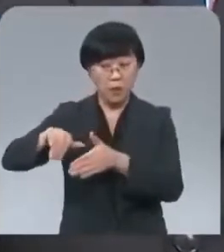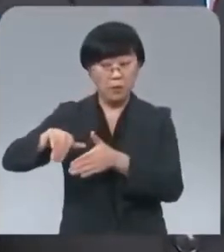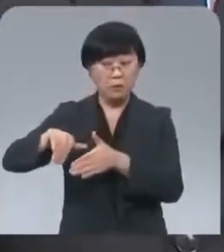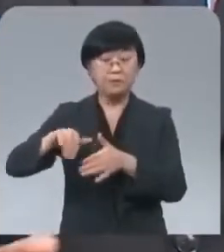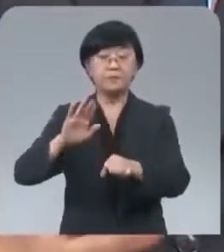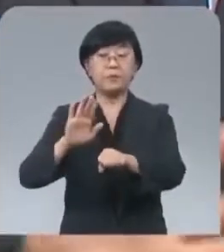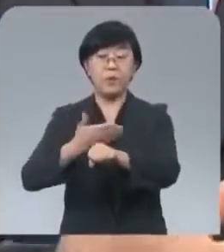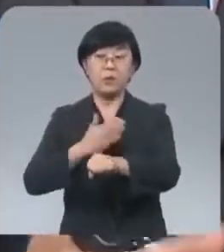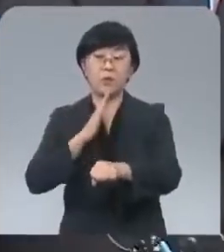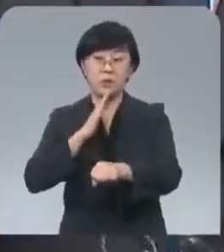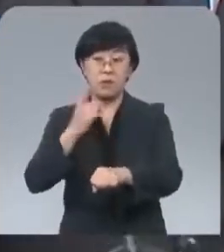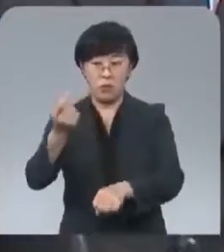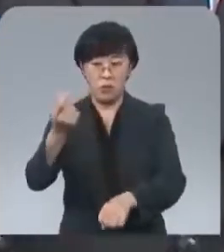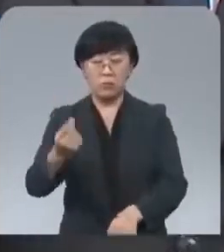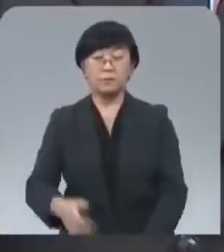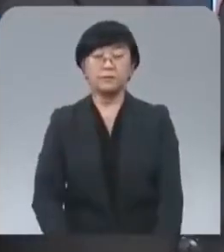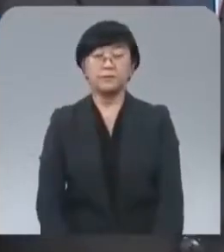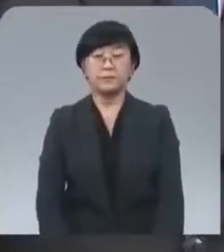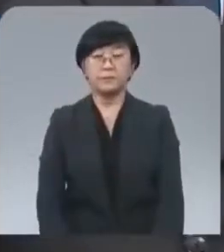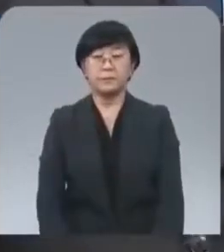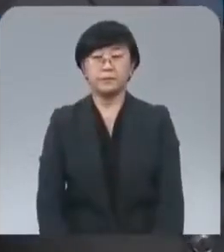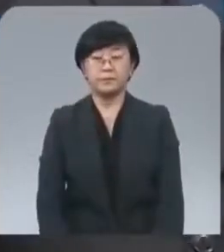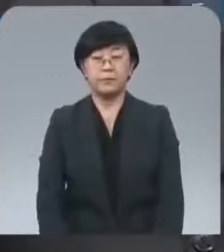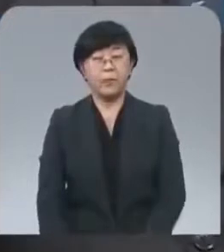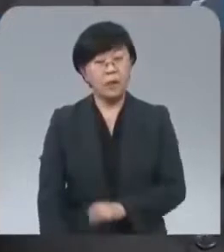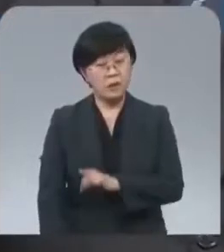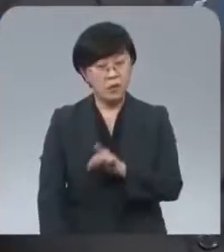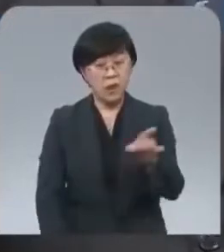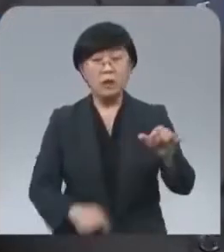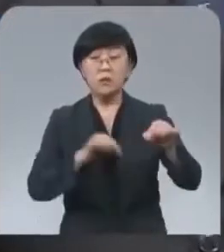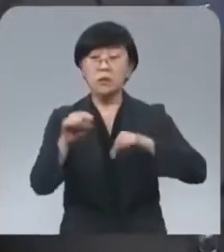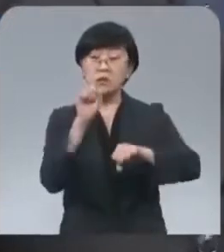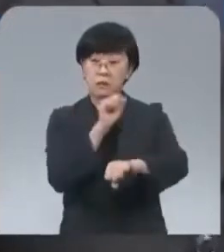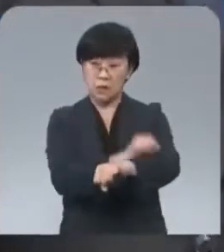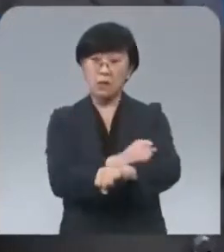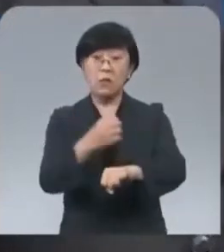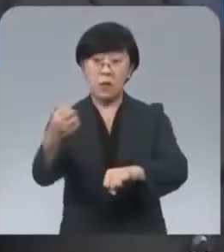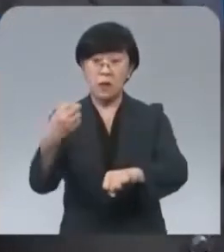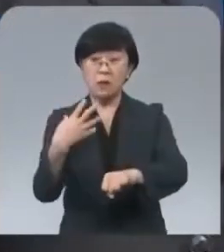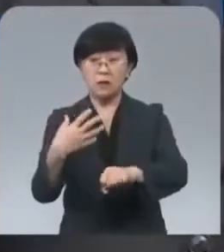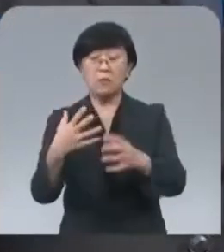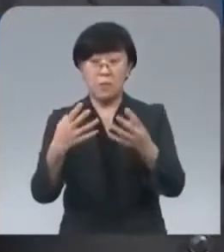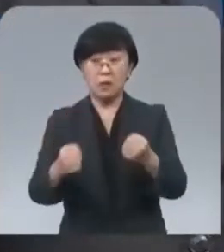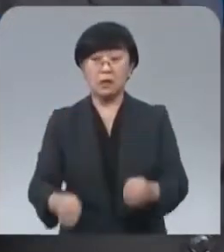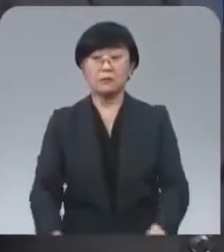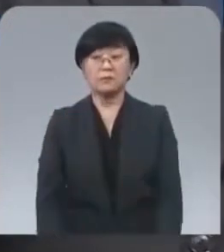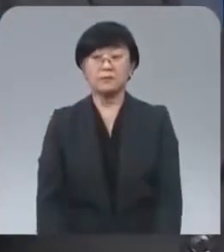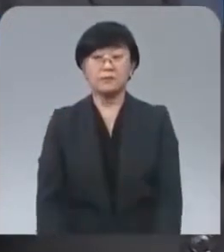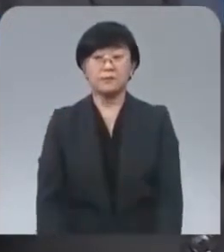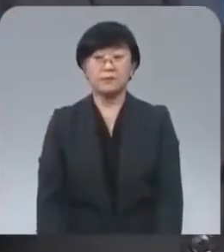잘못한 부분이 이제 그런 부분이 있지만 그야말로 정치는 잘했다고 얘기하는 분들이 많습니다.